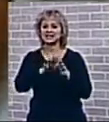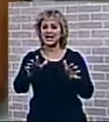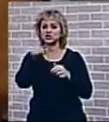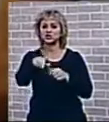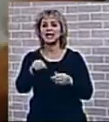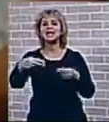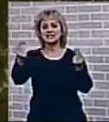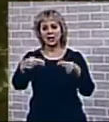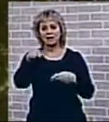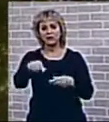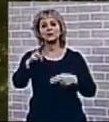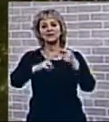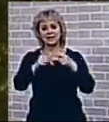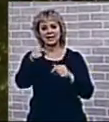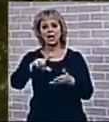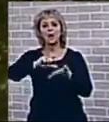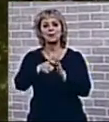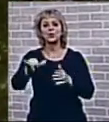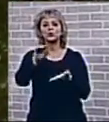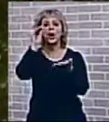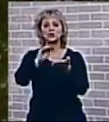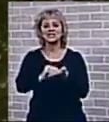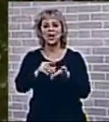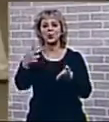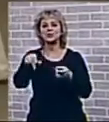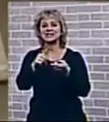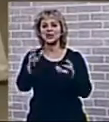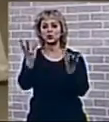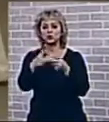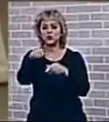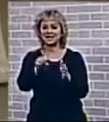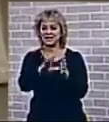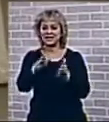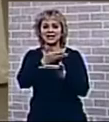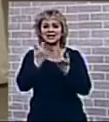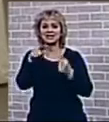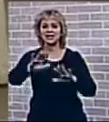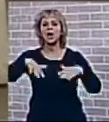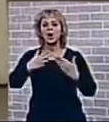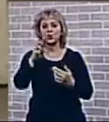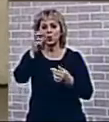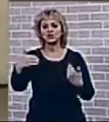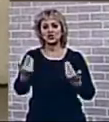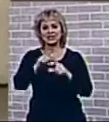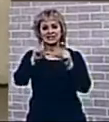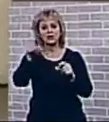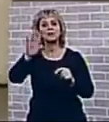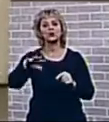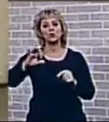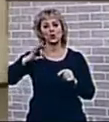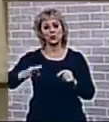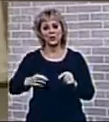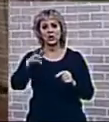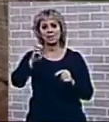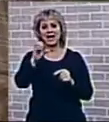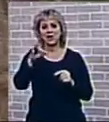теплоснабжения. Заключили договор с подрядчиком. А помещение, куда устанавливать узел учета теплоэнергии, нет. Обратились в госжилинспекцию, потом в прокуратуру и